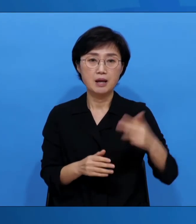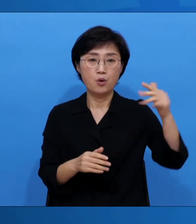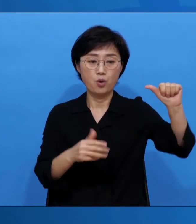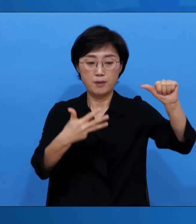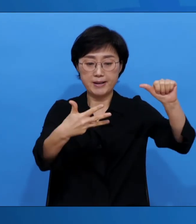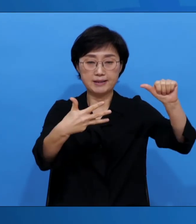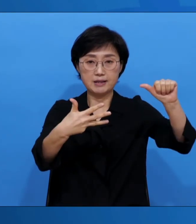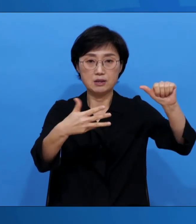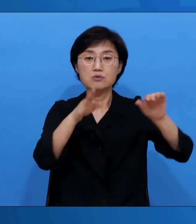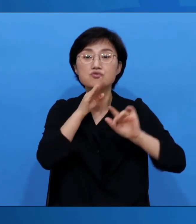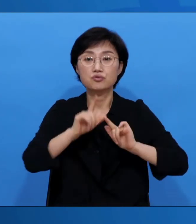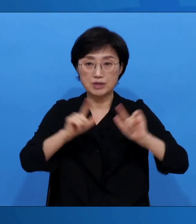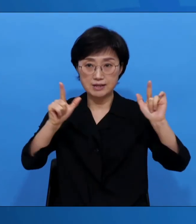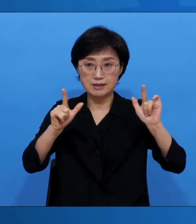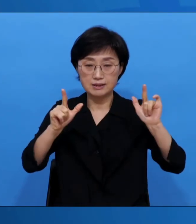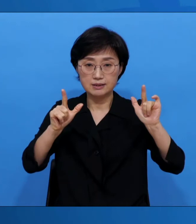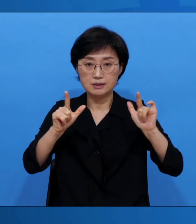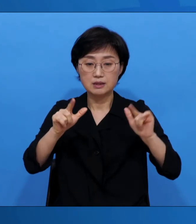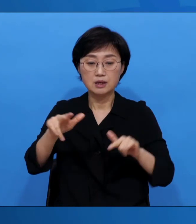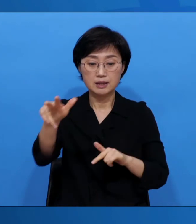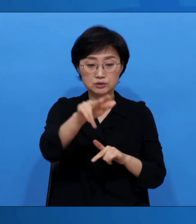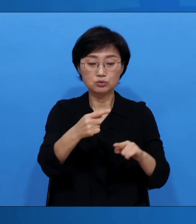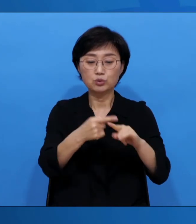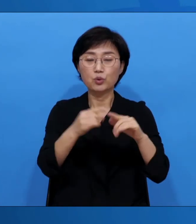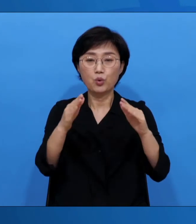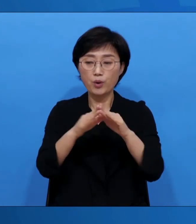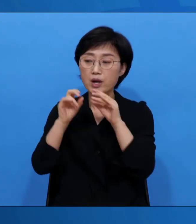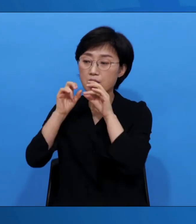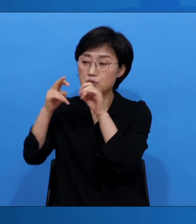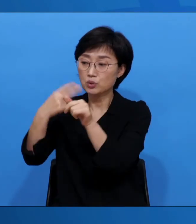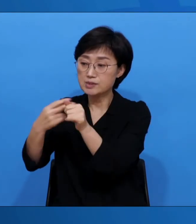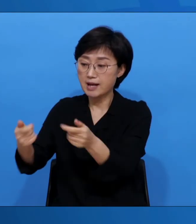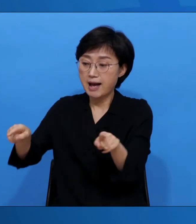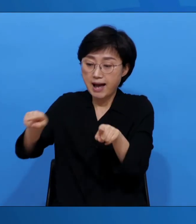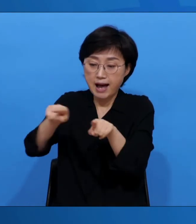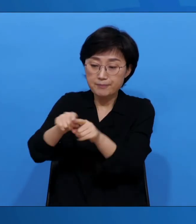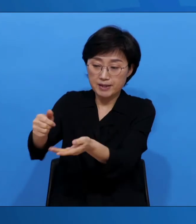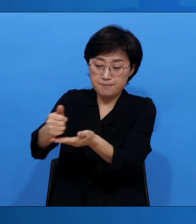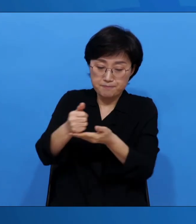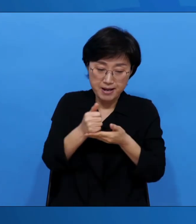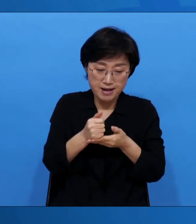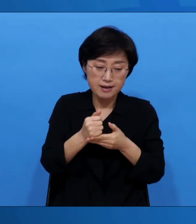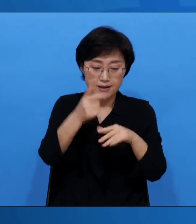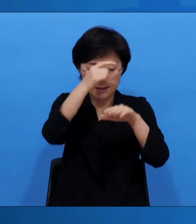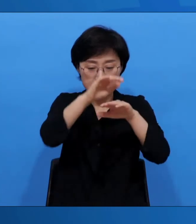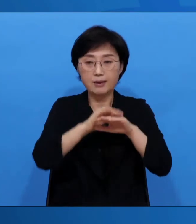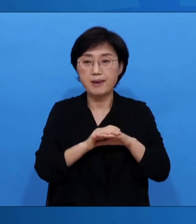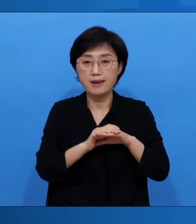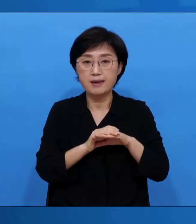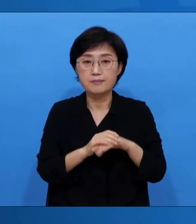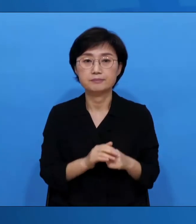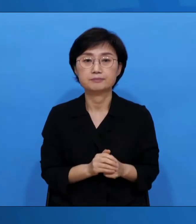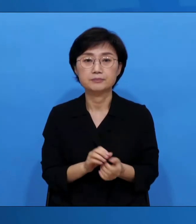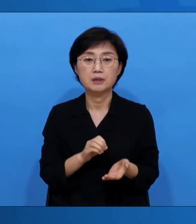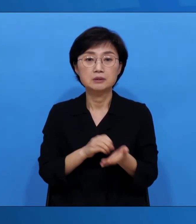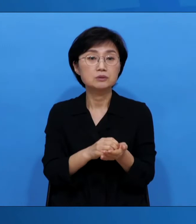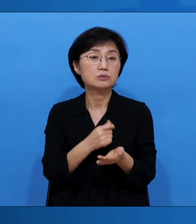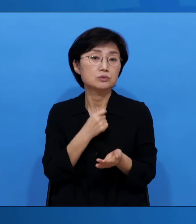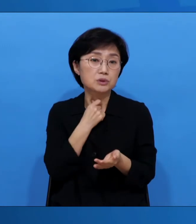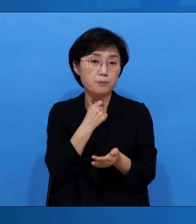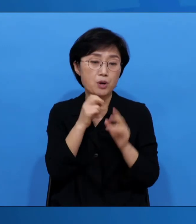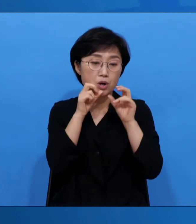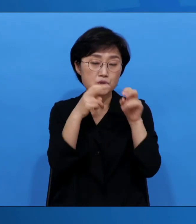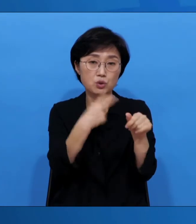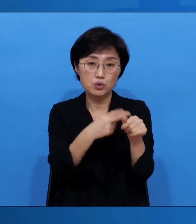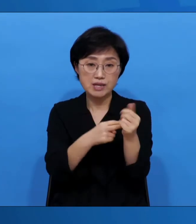주일엔 모든 교회가 선교사와 함께 예배드리는 개교회 선교축제가 열립니다. 등록은 선교사와 해외